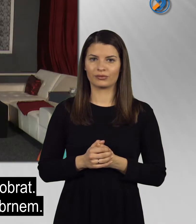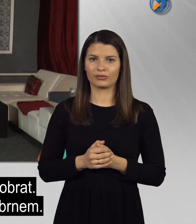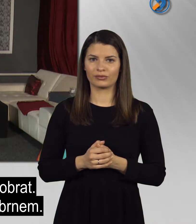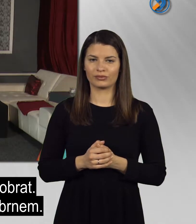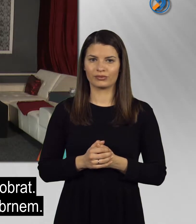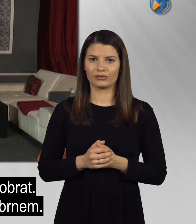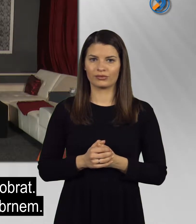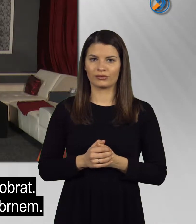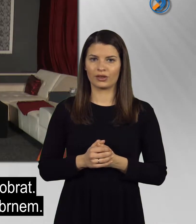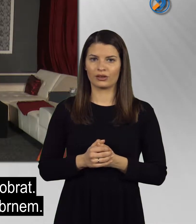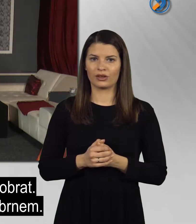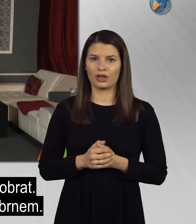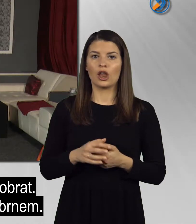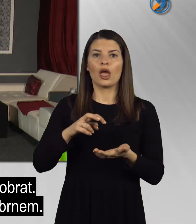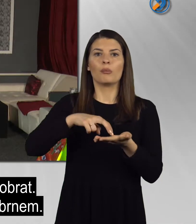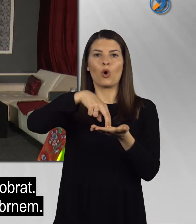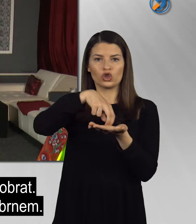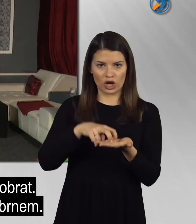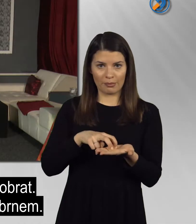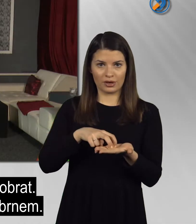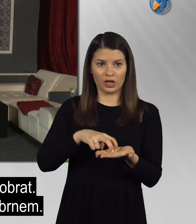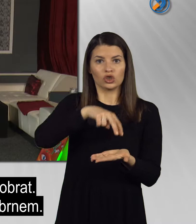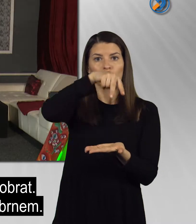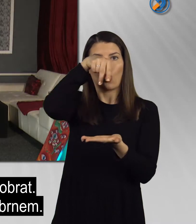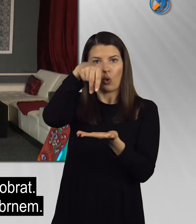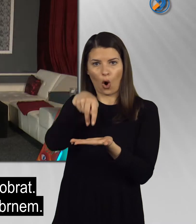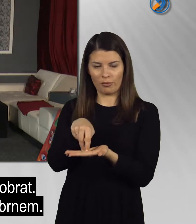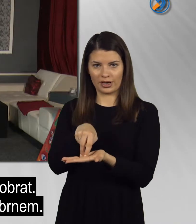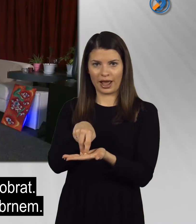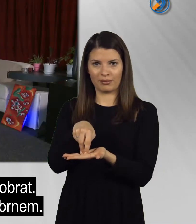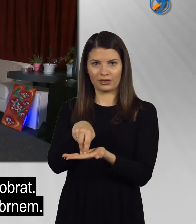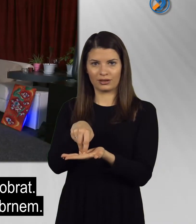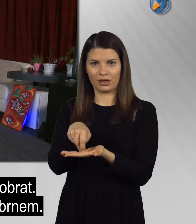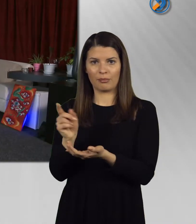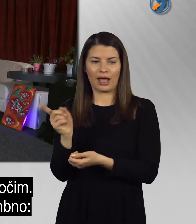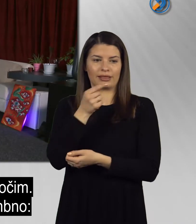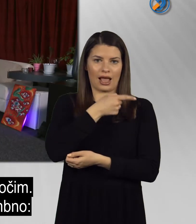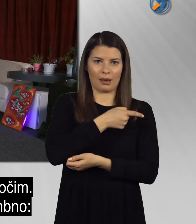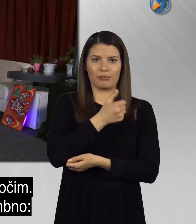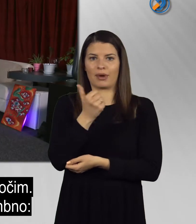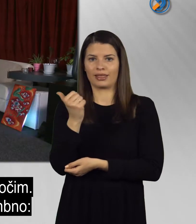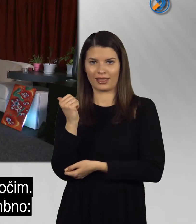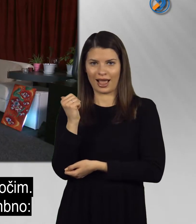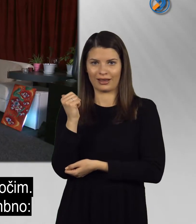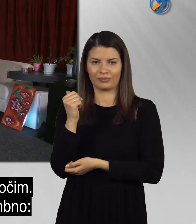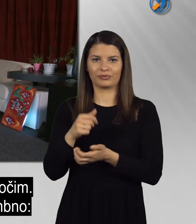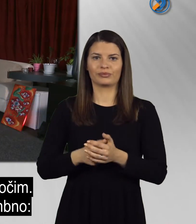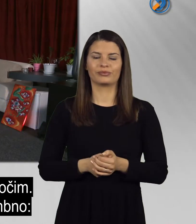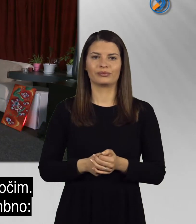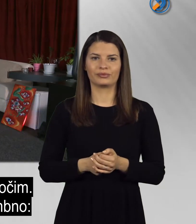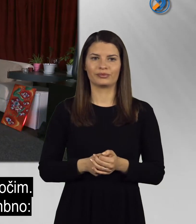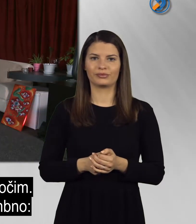počep, obrat. Počep, skočem, obrnem. In skočem.